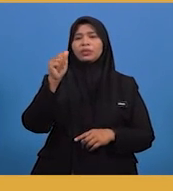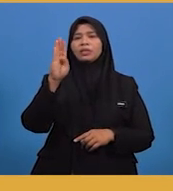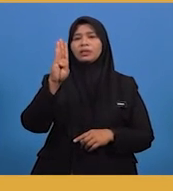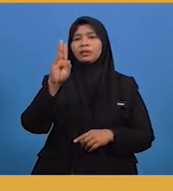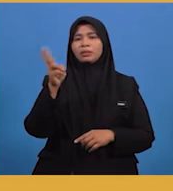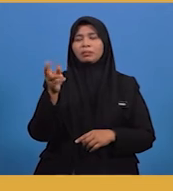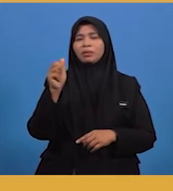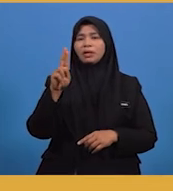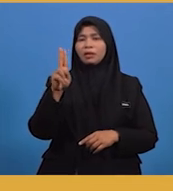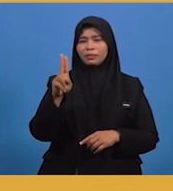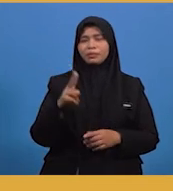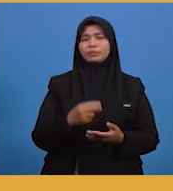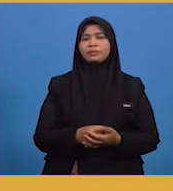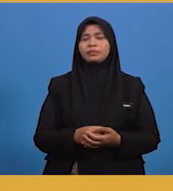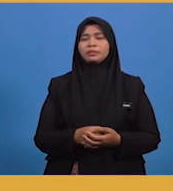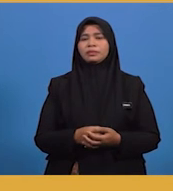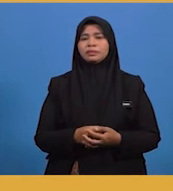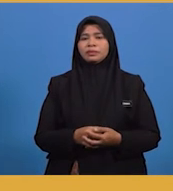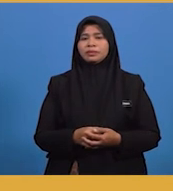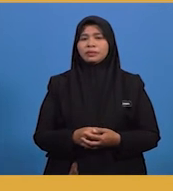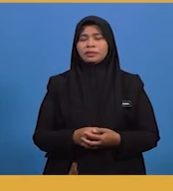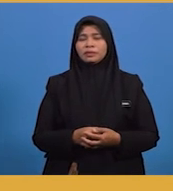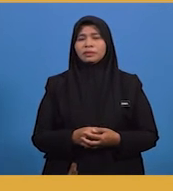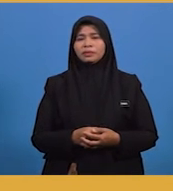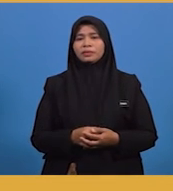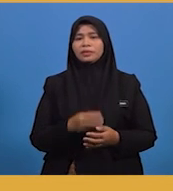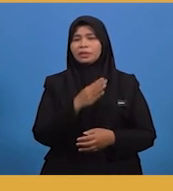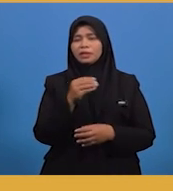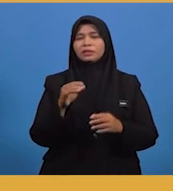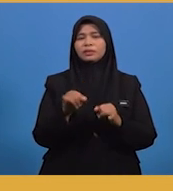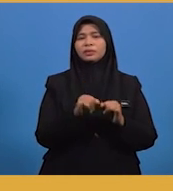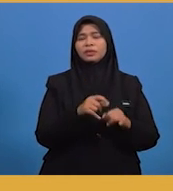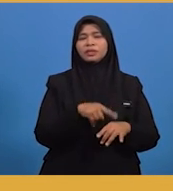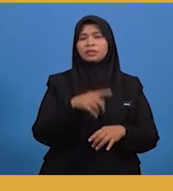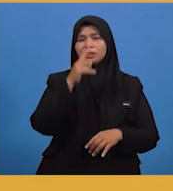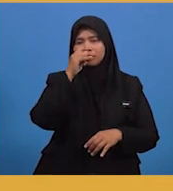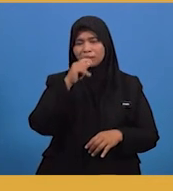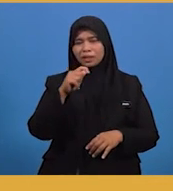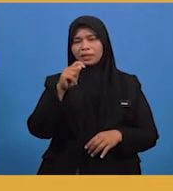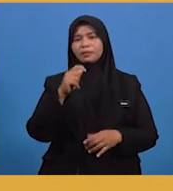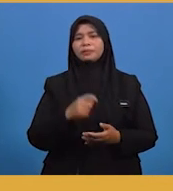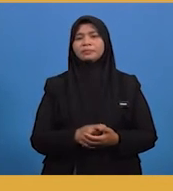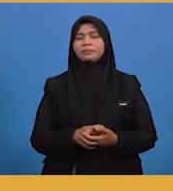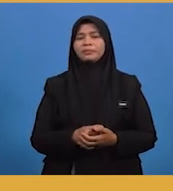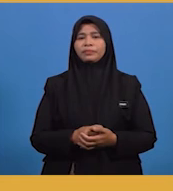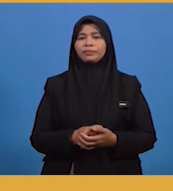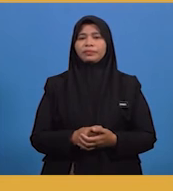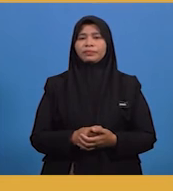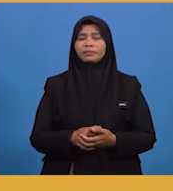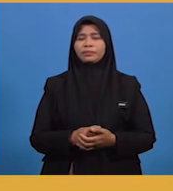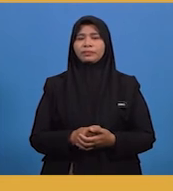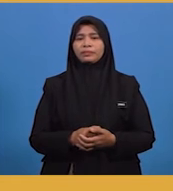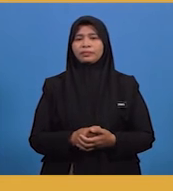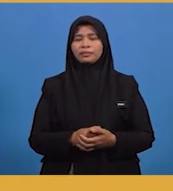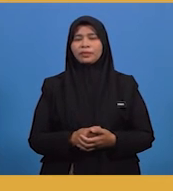Ahmad, Pantai Sabak dan pantai barat di Thailand, iaitu Singora dan